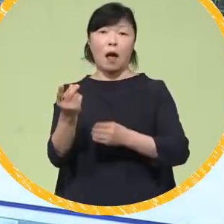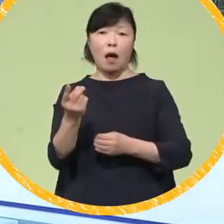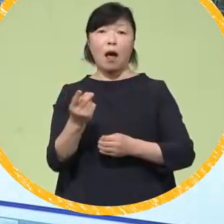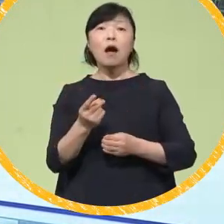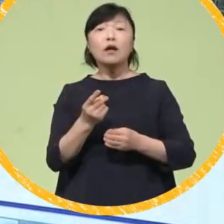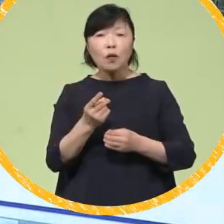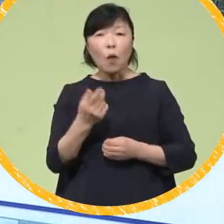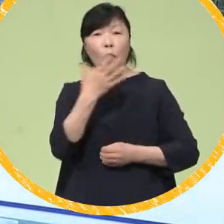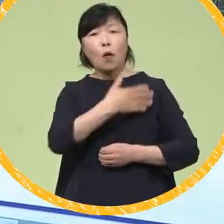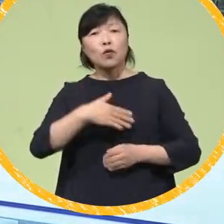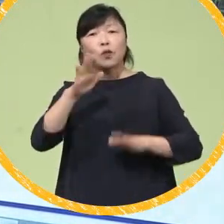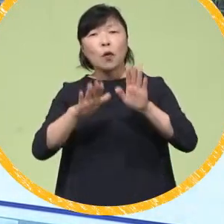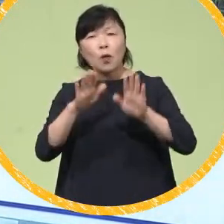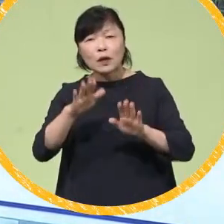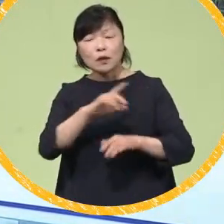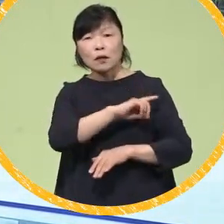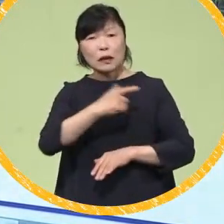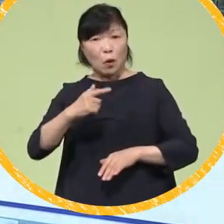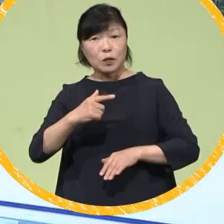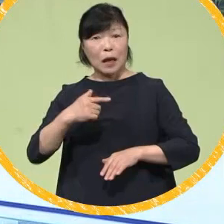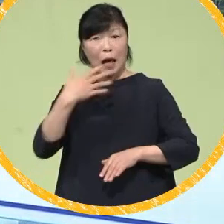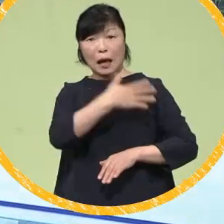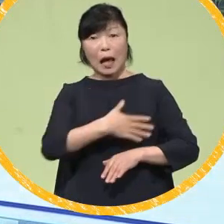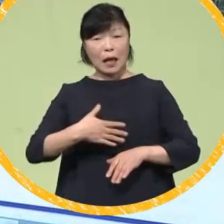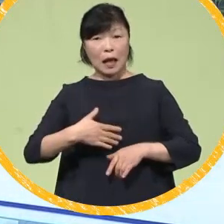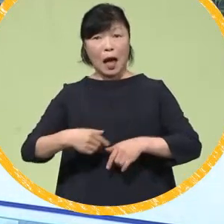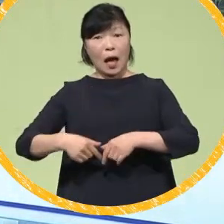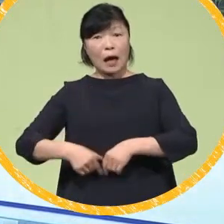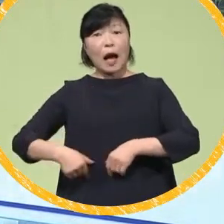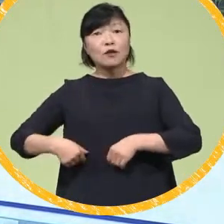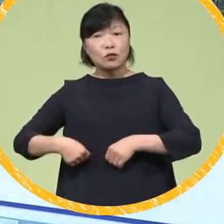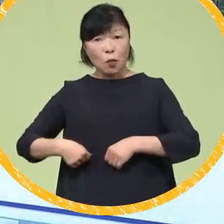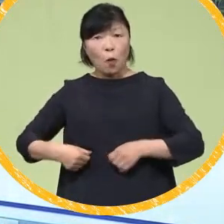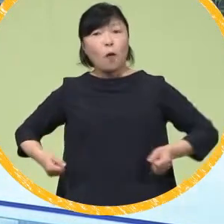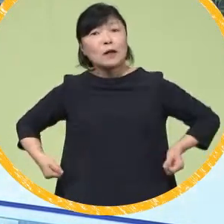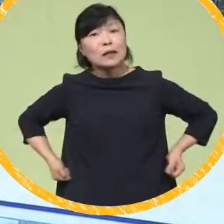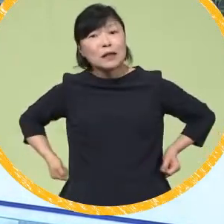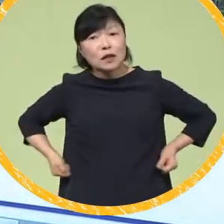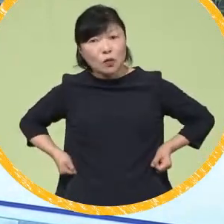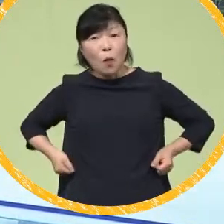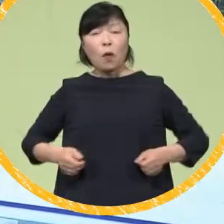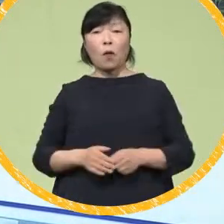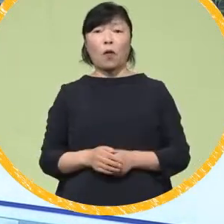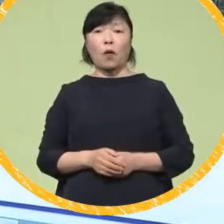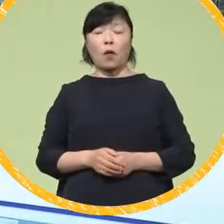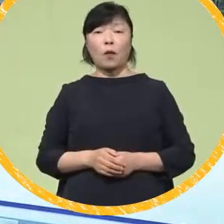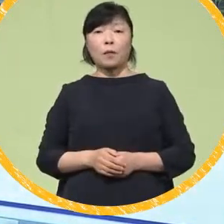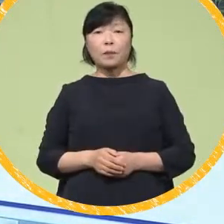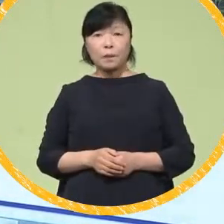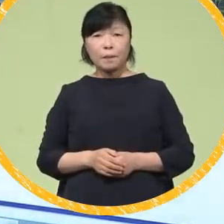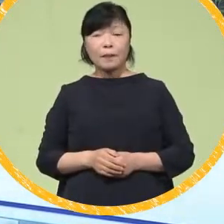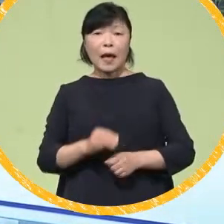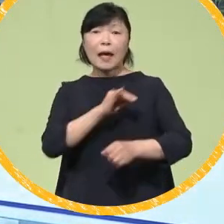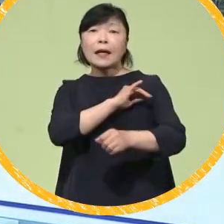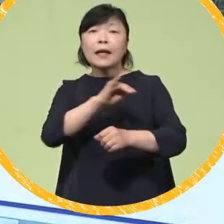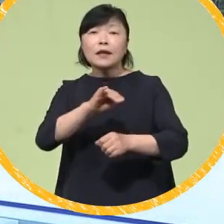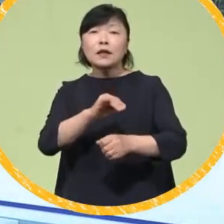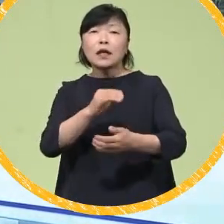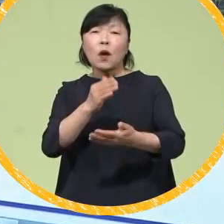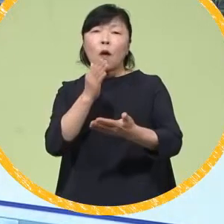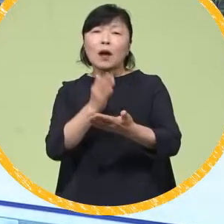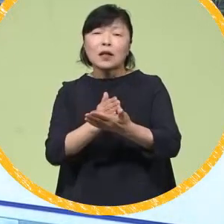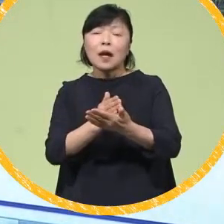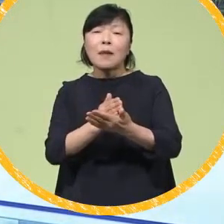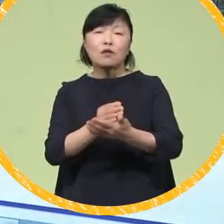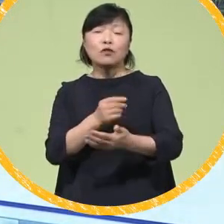況になって体がなってくると、もういろんな肝臓とか、その腎臓とか、血液をこう固める力